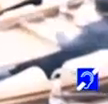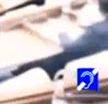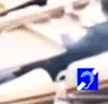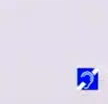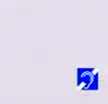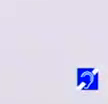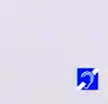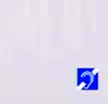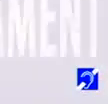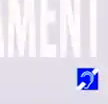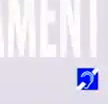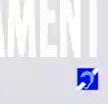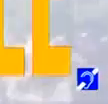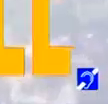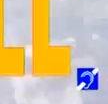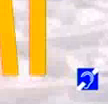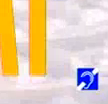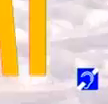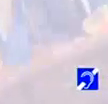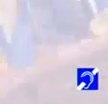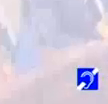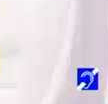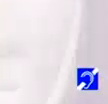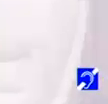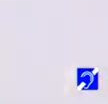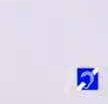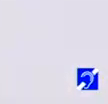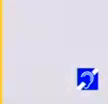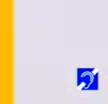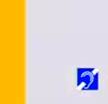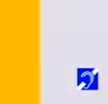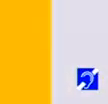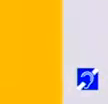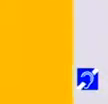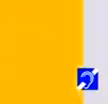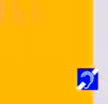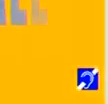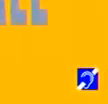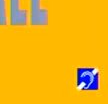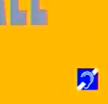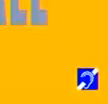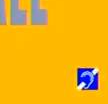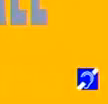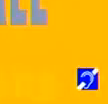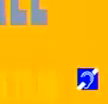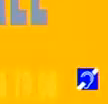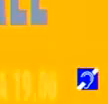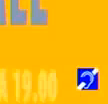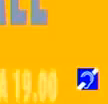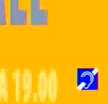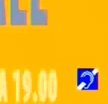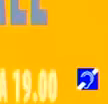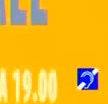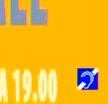care vă cer votul pentru a ajunge în Parlament pe locurile de deputat rămase vacante. Fiți așadar cu ochii pe noi, pentru că îi aducem în fața